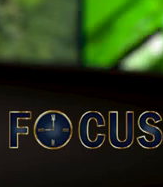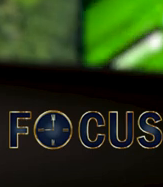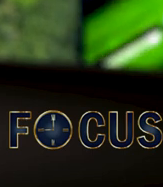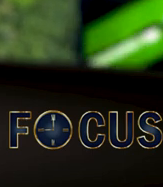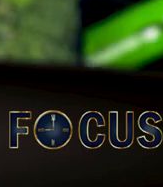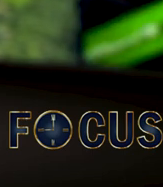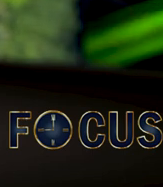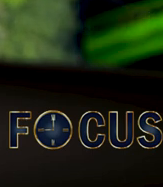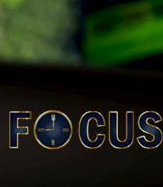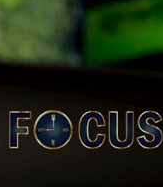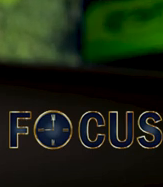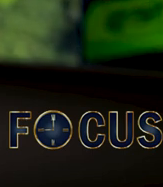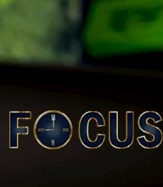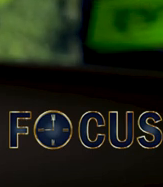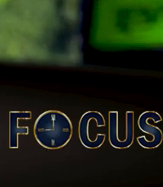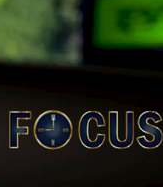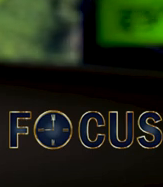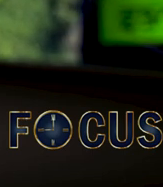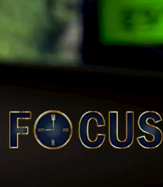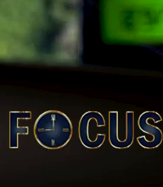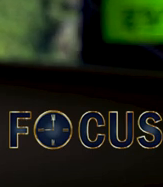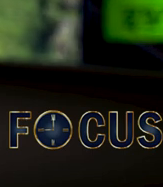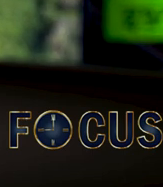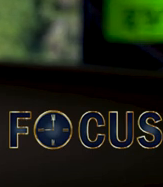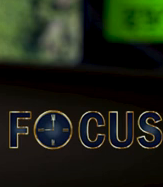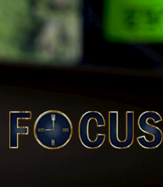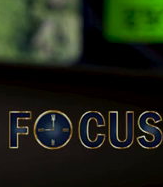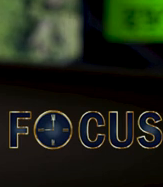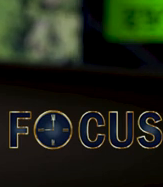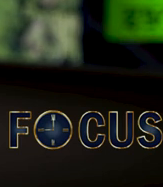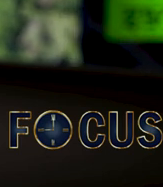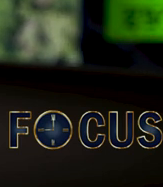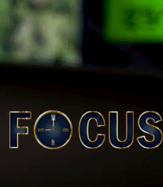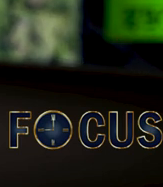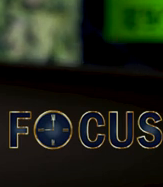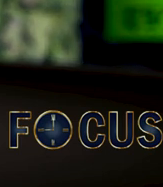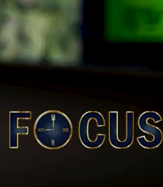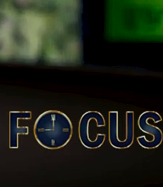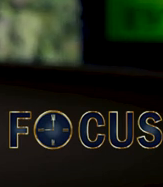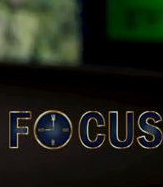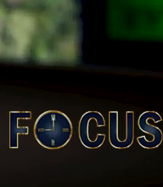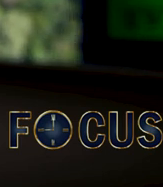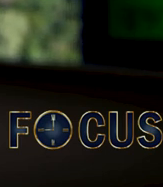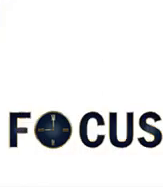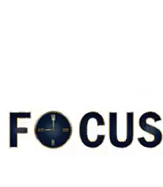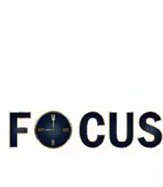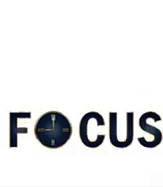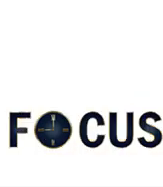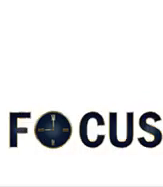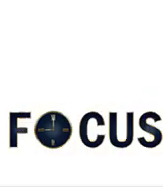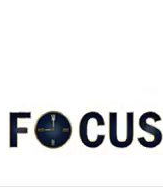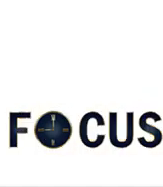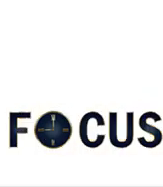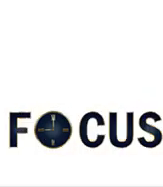de maatregelen in acht te nemen. Wees onderdeel van de oplossing. Wij doen dit voor ons geliefd land Suriname.